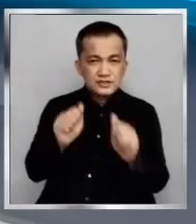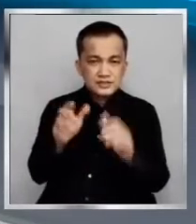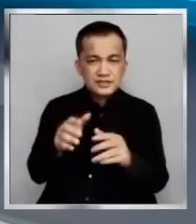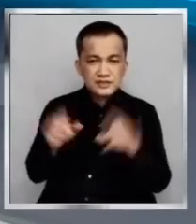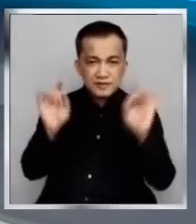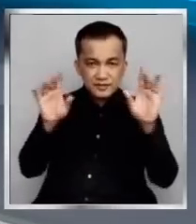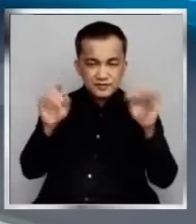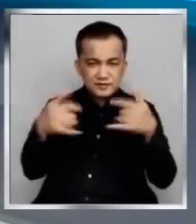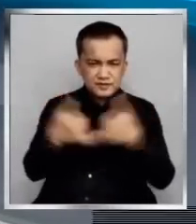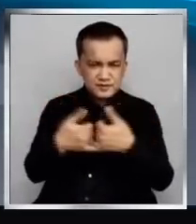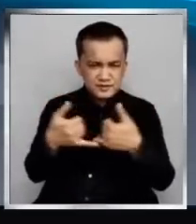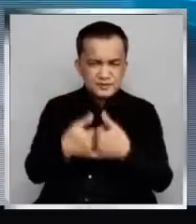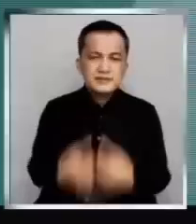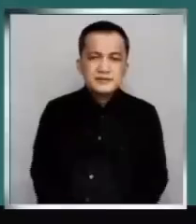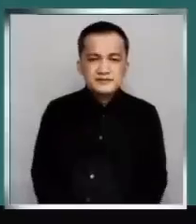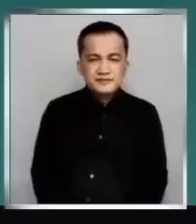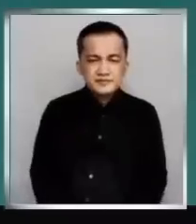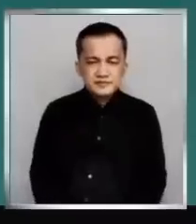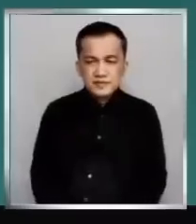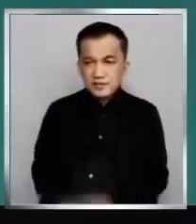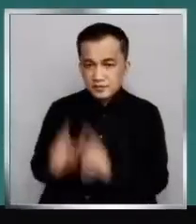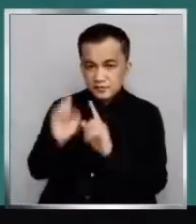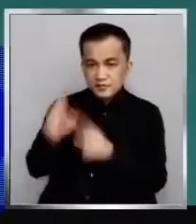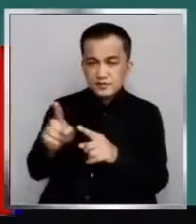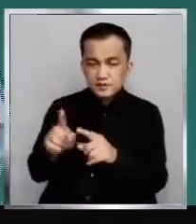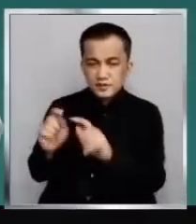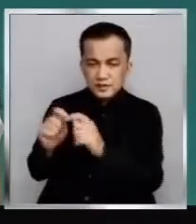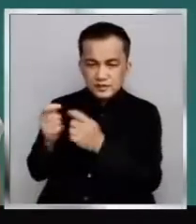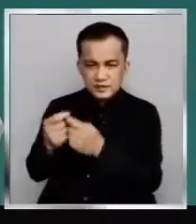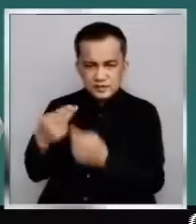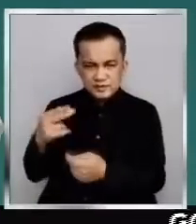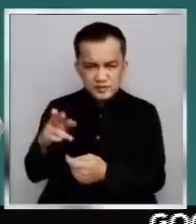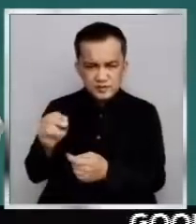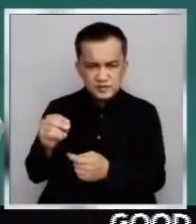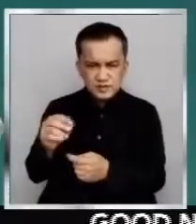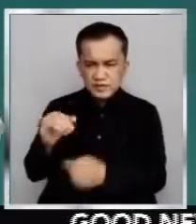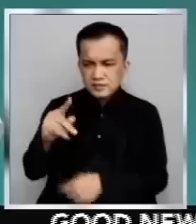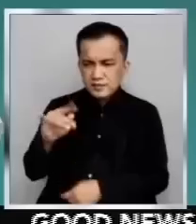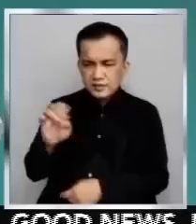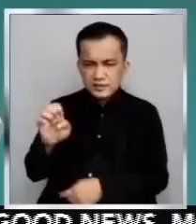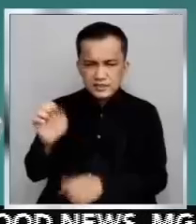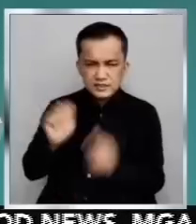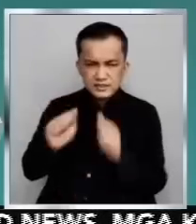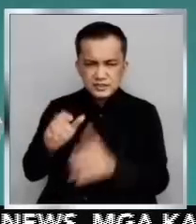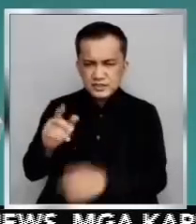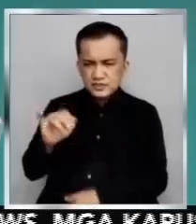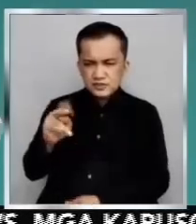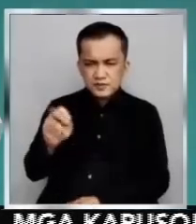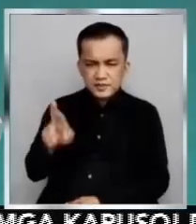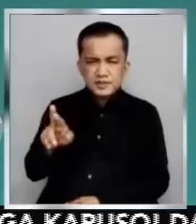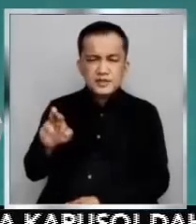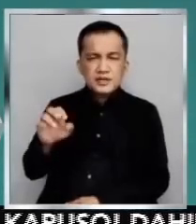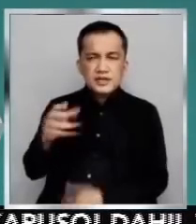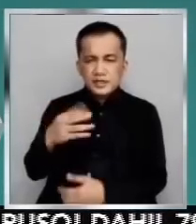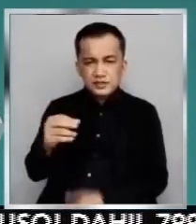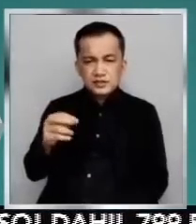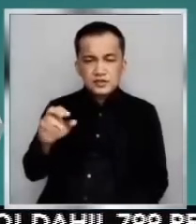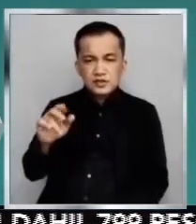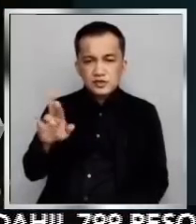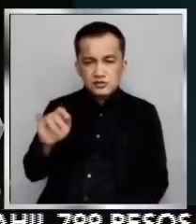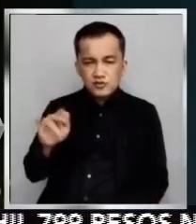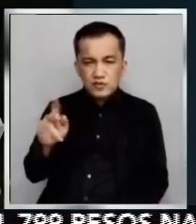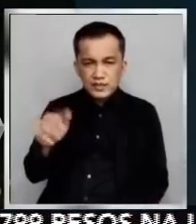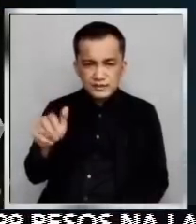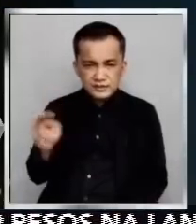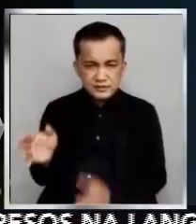sa San Juan City. Present sa Team Heroes ang Sparkle Stars sa sina Christopher Martin at Bruce Roland. Habang Team Saints naman